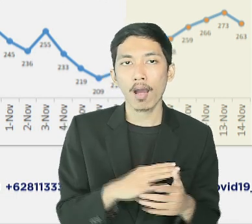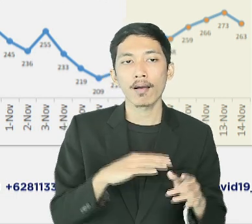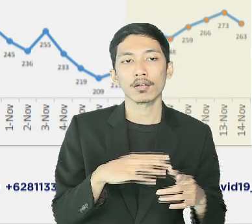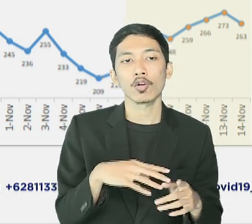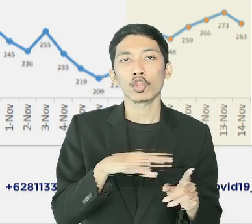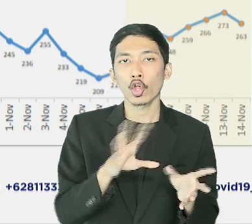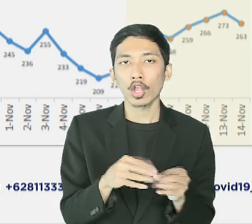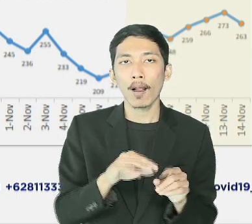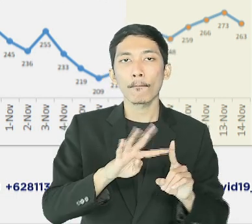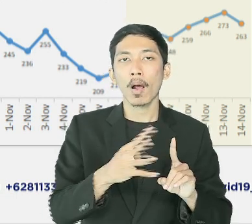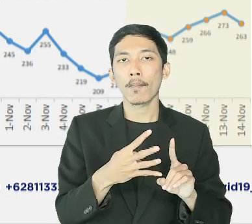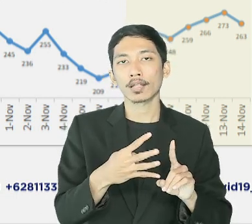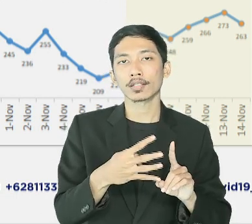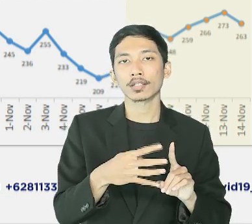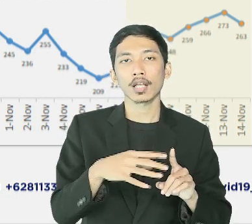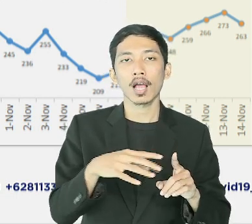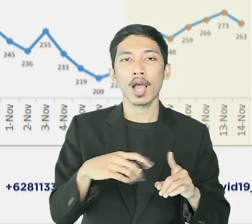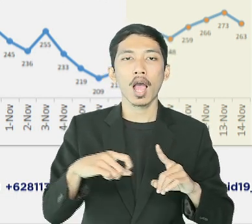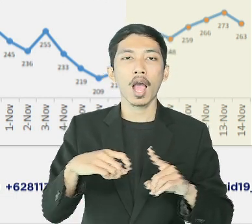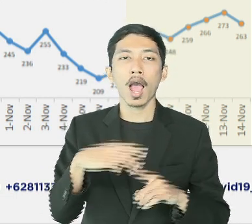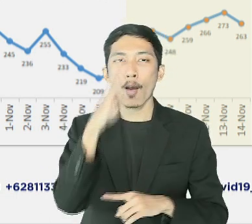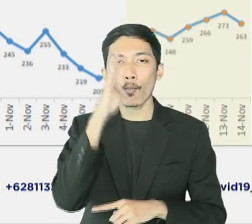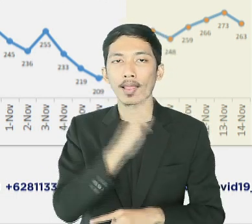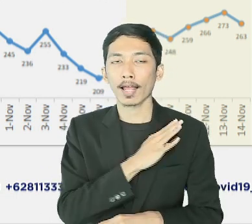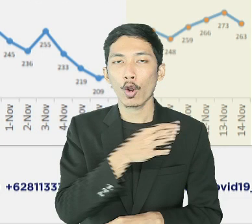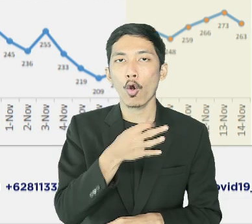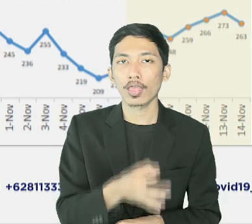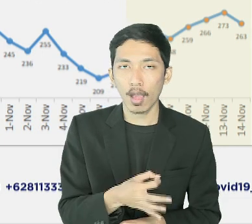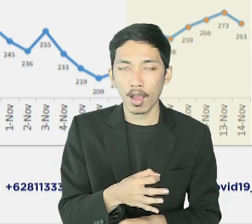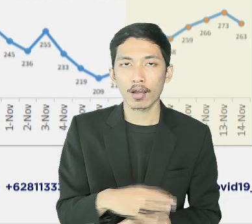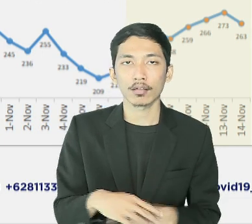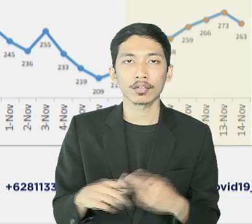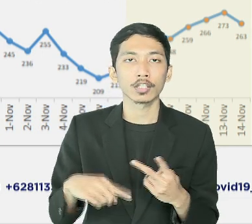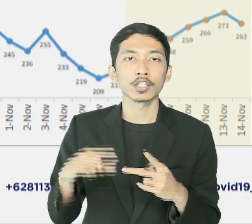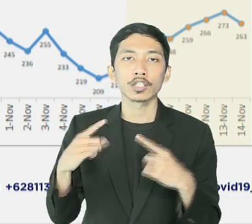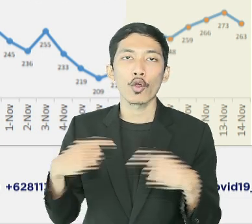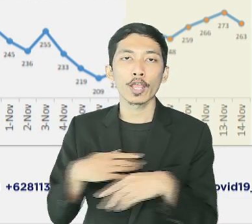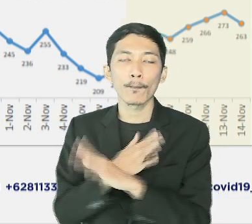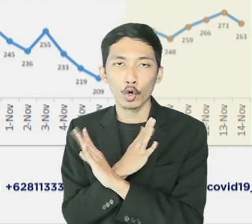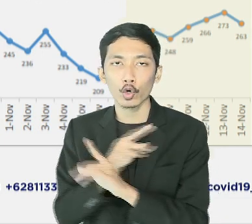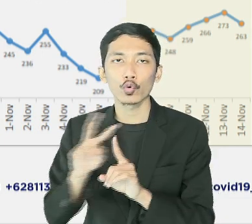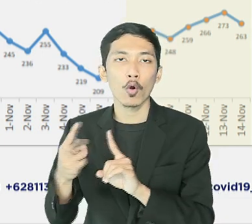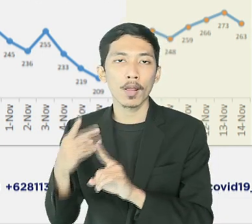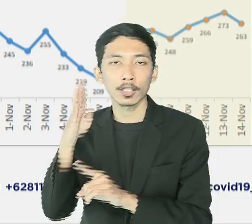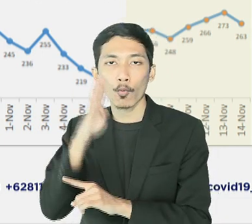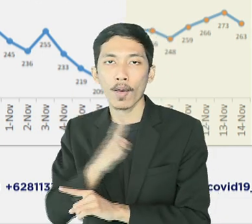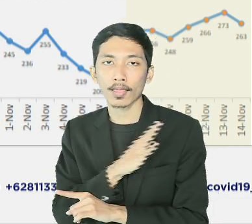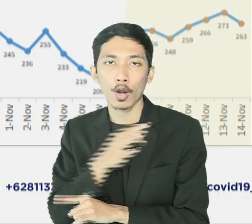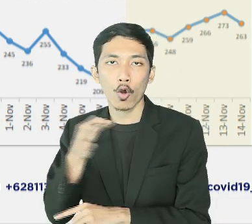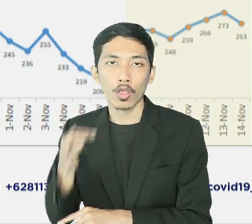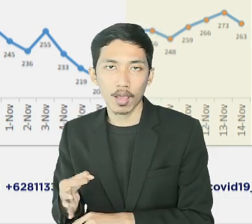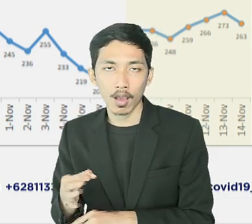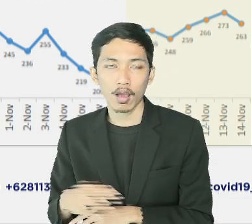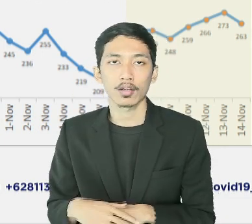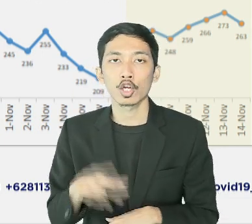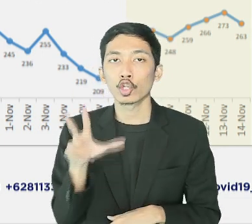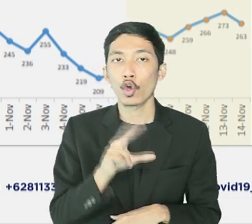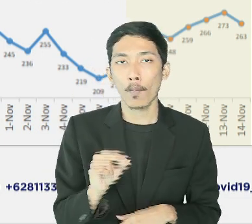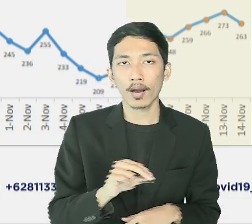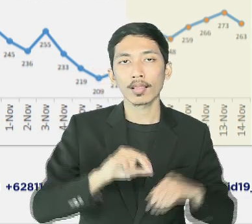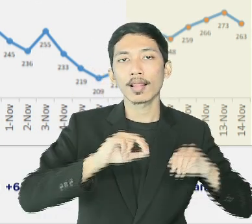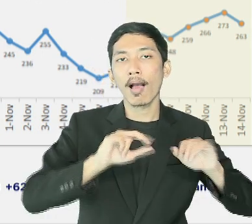kabupaten kota, diikuti Jawa Timur 12 kabupaten kota, dan Jawa Barat 8 kabupaten